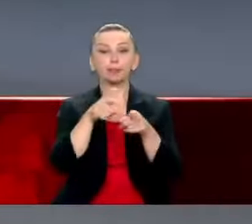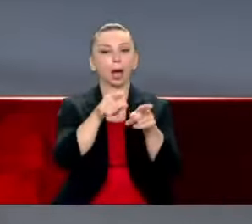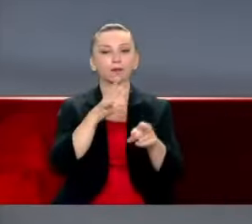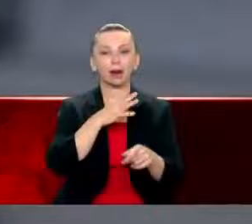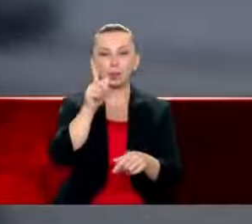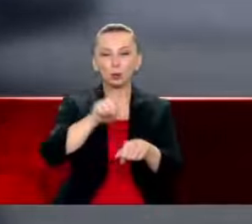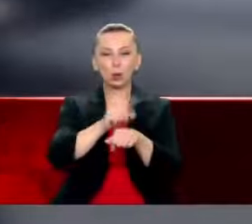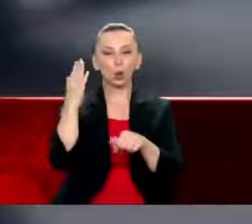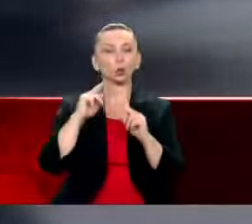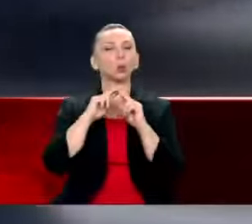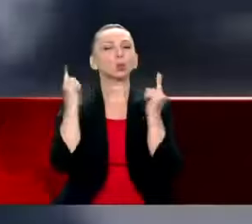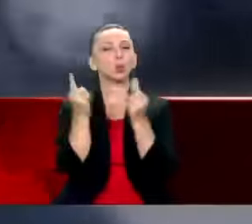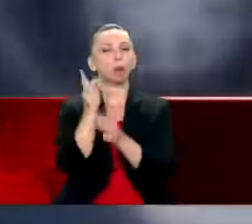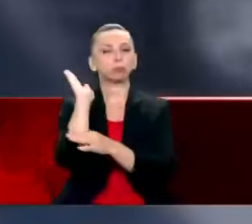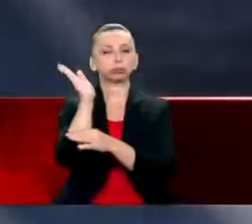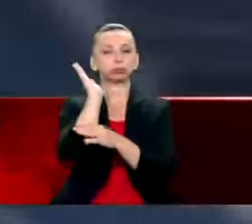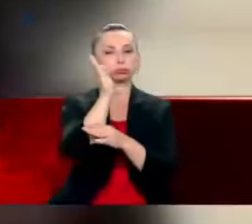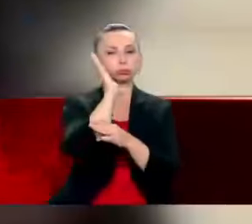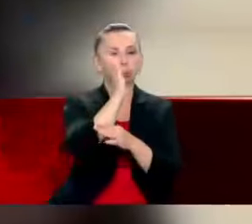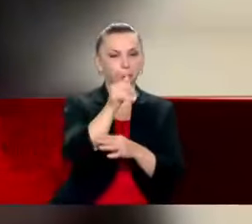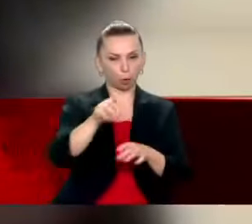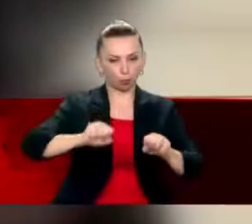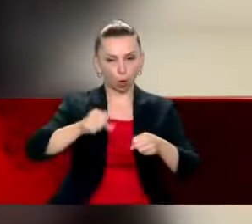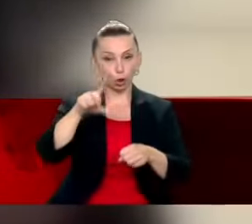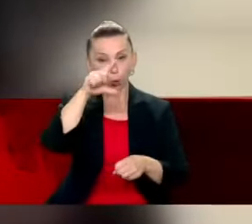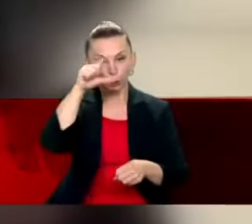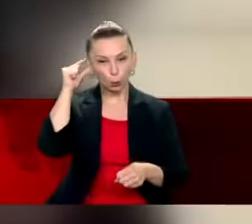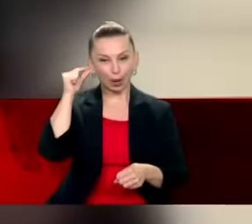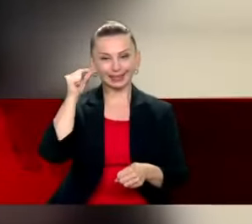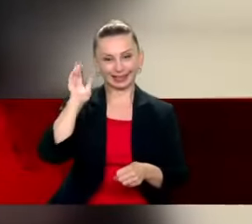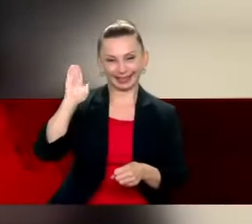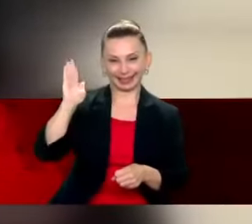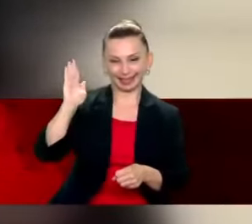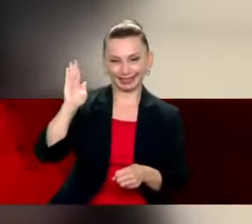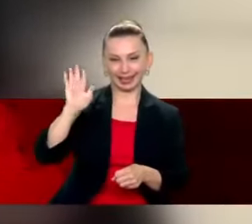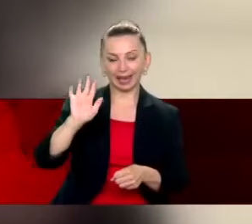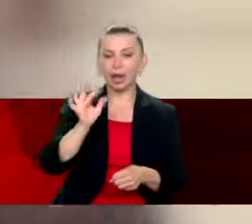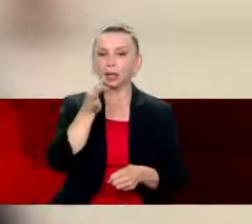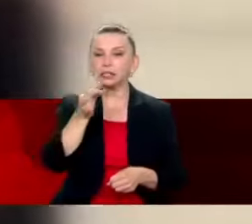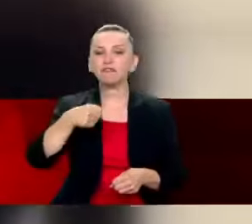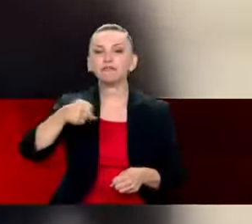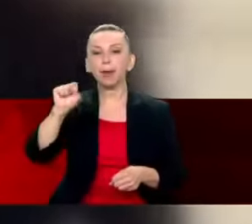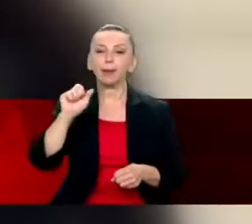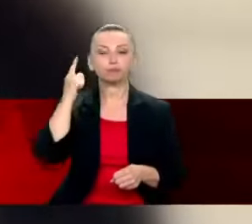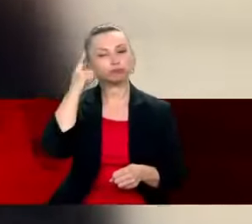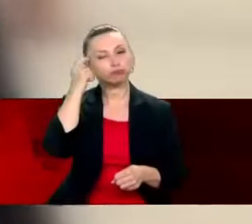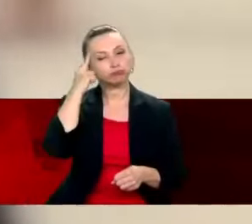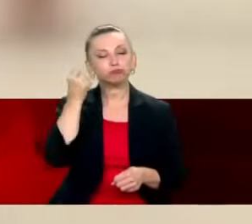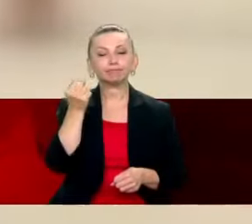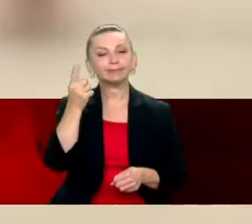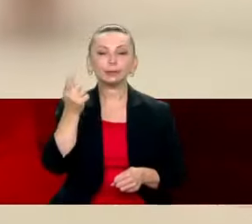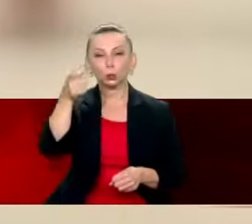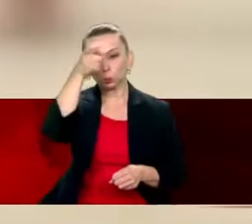süre önce dünya turu yapmak için yola çıktı. İddiaya göre Yunanistan'a gidecekti. Ancak izin verilmeyince rotasını Türkiye'ye çevirdi.